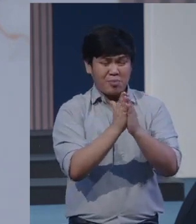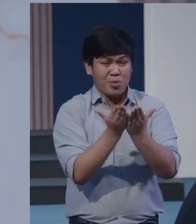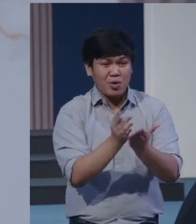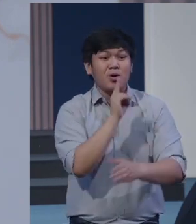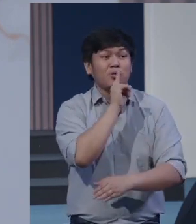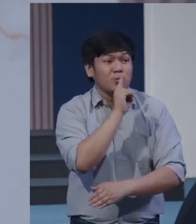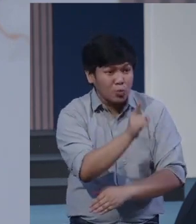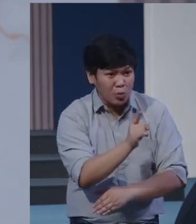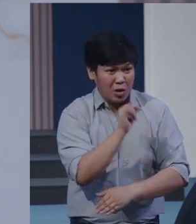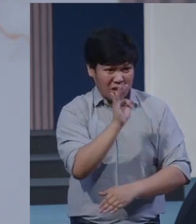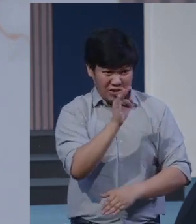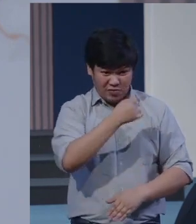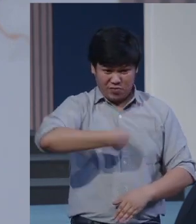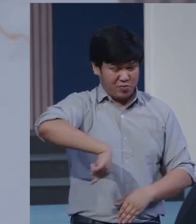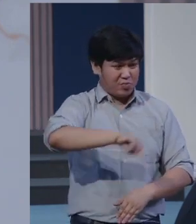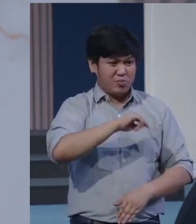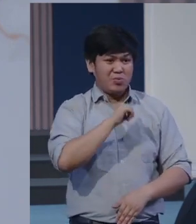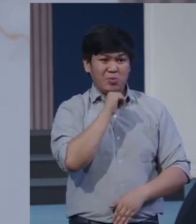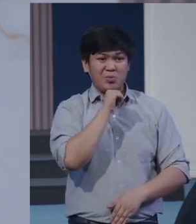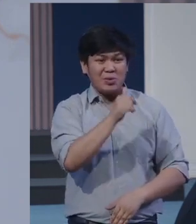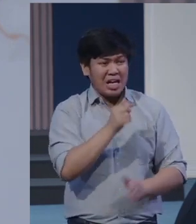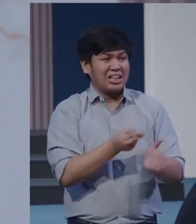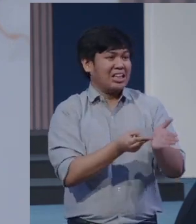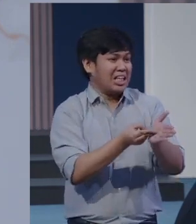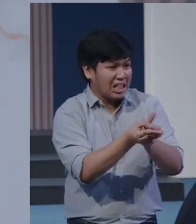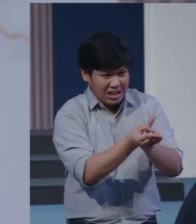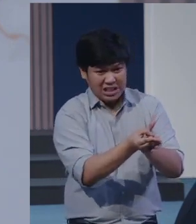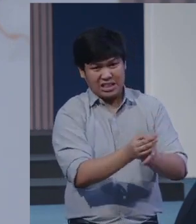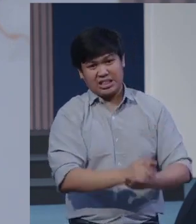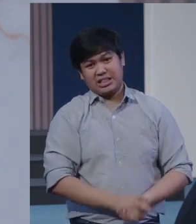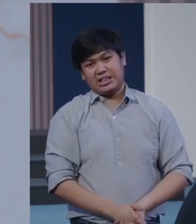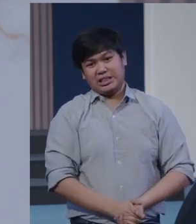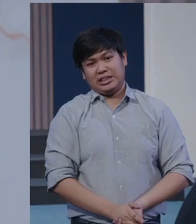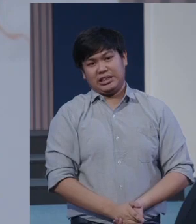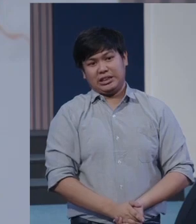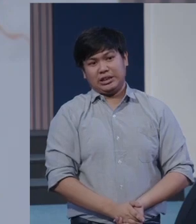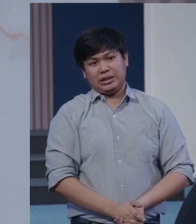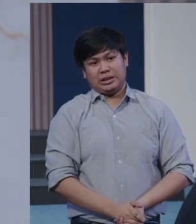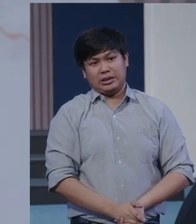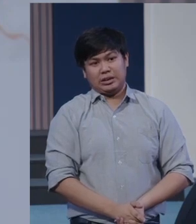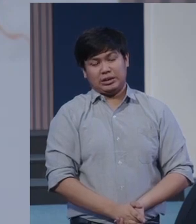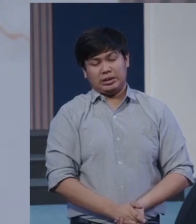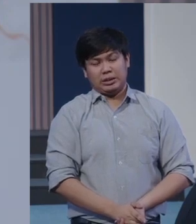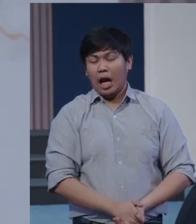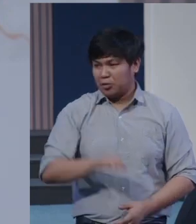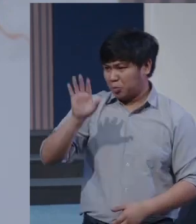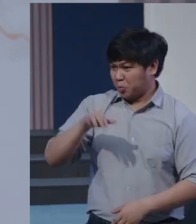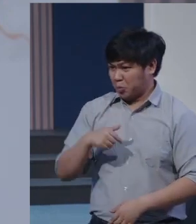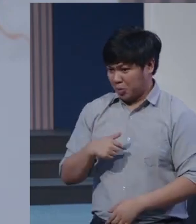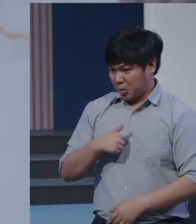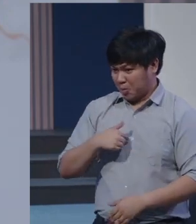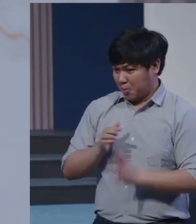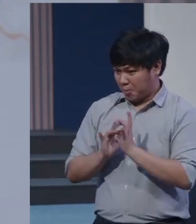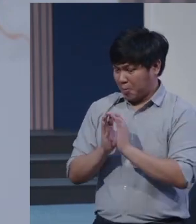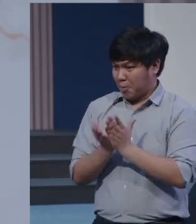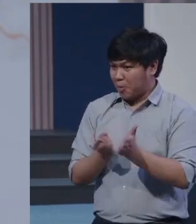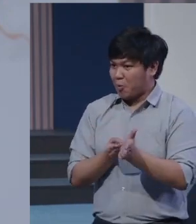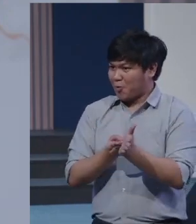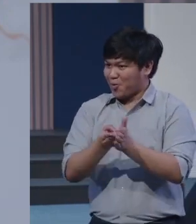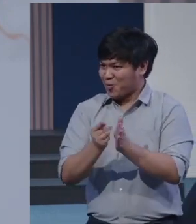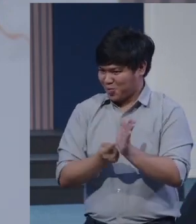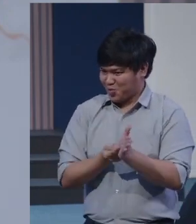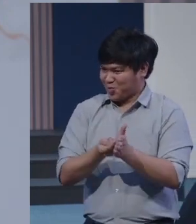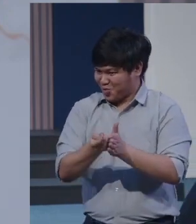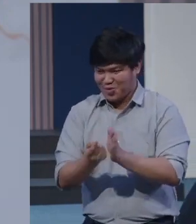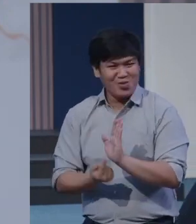mismo hindi tayo tayo nagsasabi ng katotohanan sa ating kapwa Kristiyano napakahirap po no inung